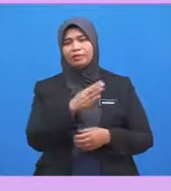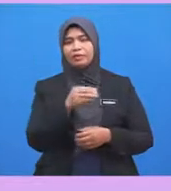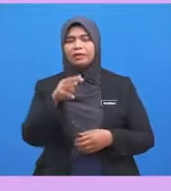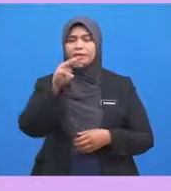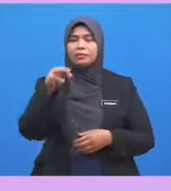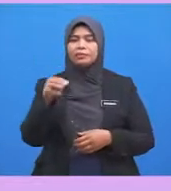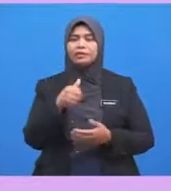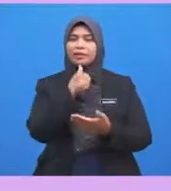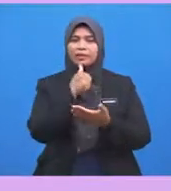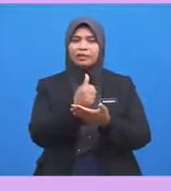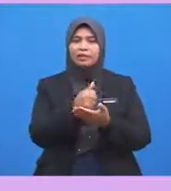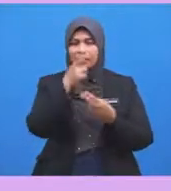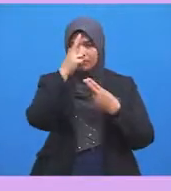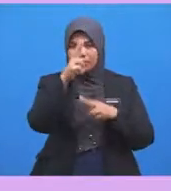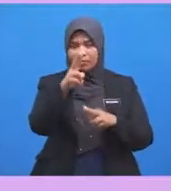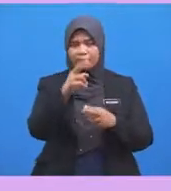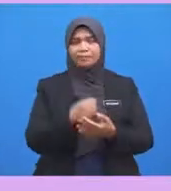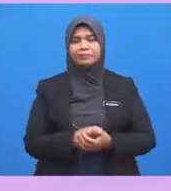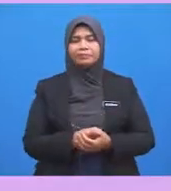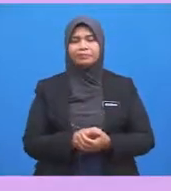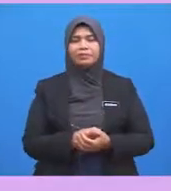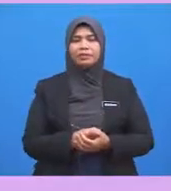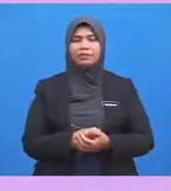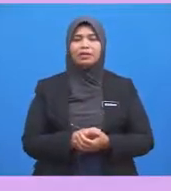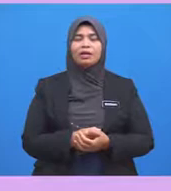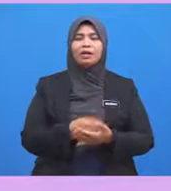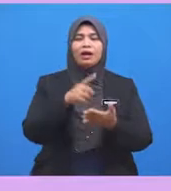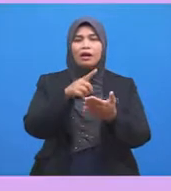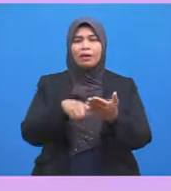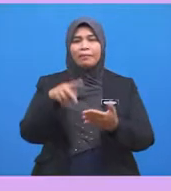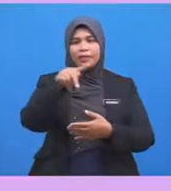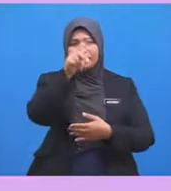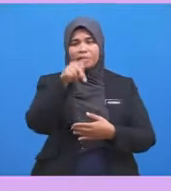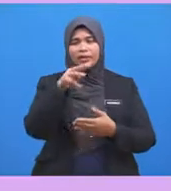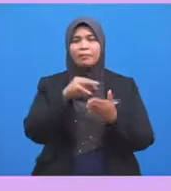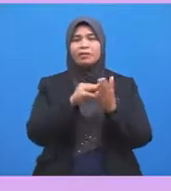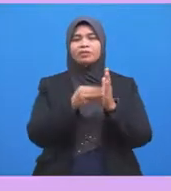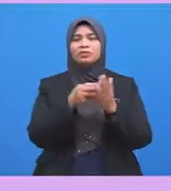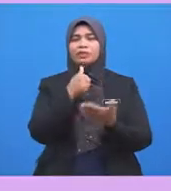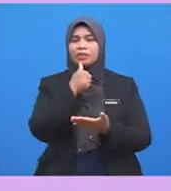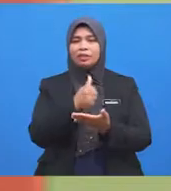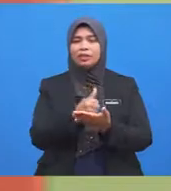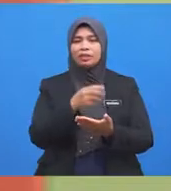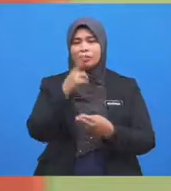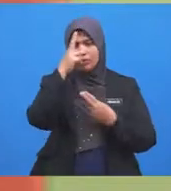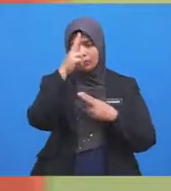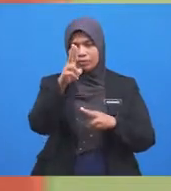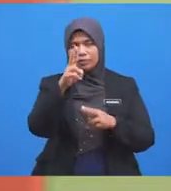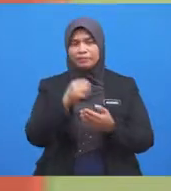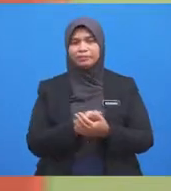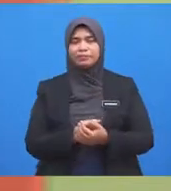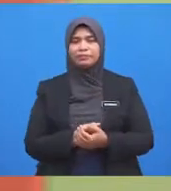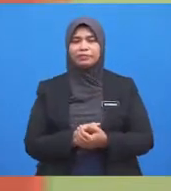Nilai hormat. Murid-murid, apakah maksud nilai hormat? Kali